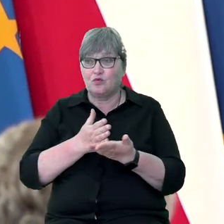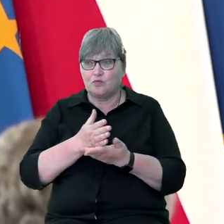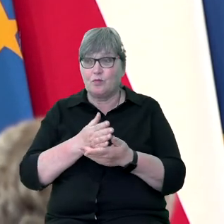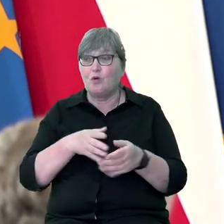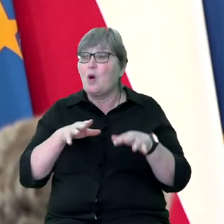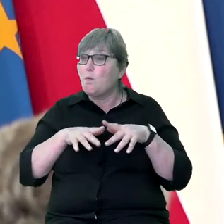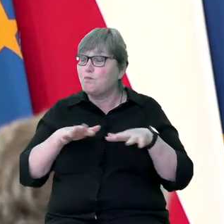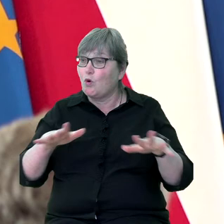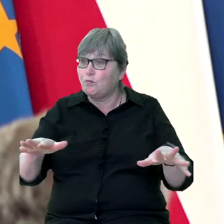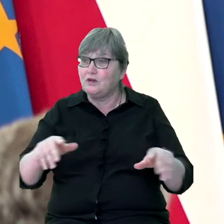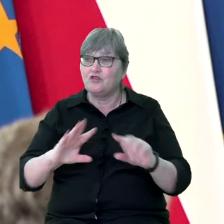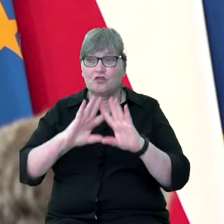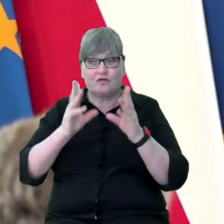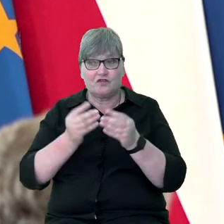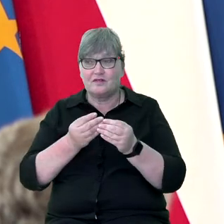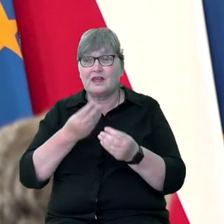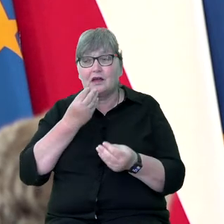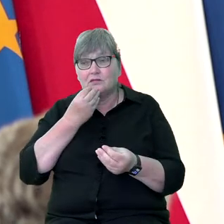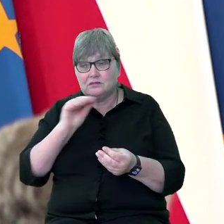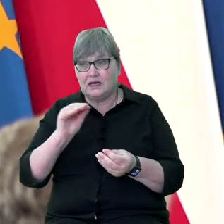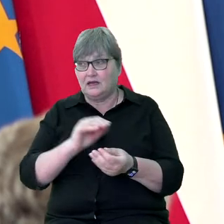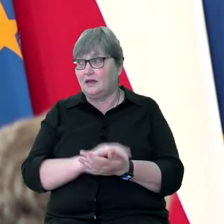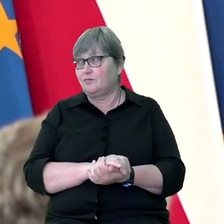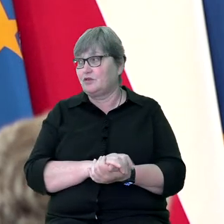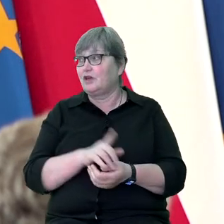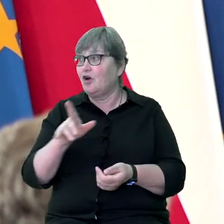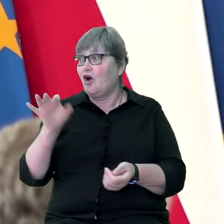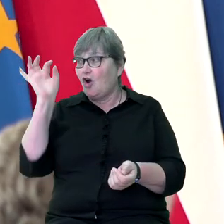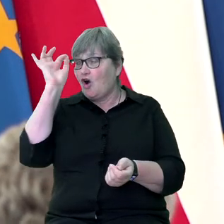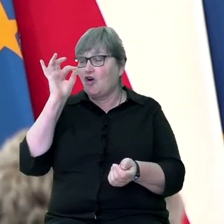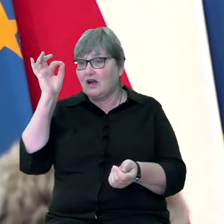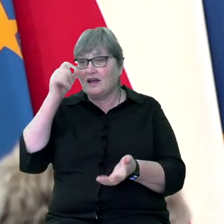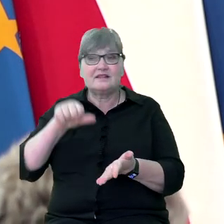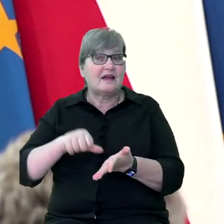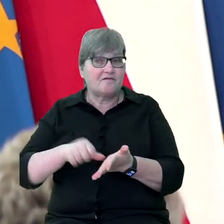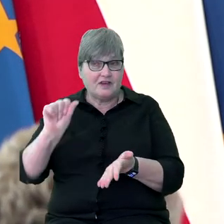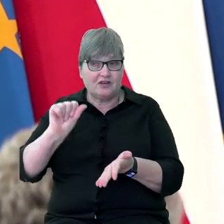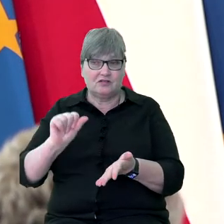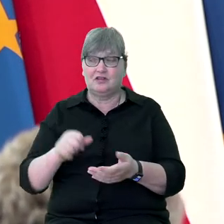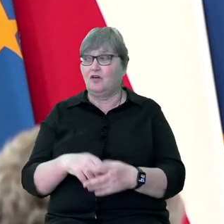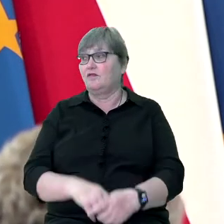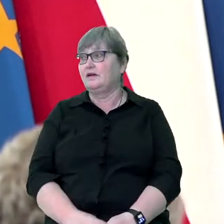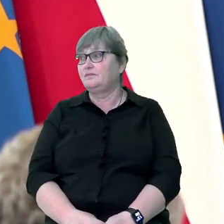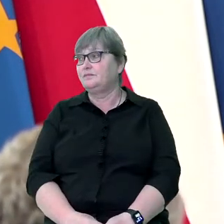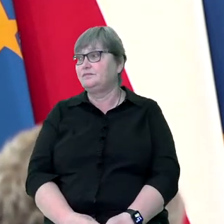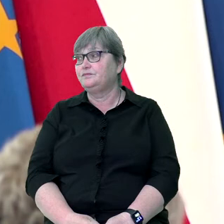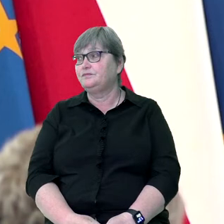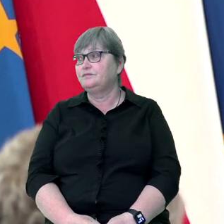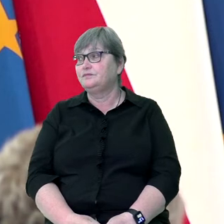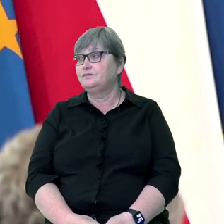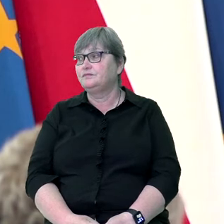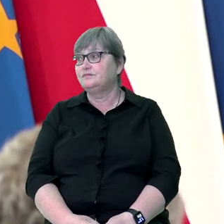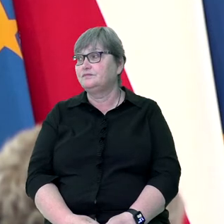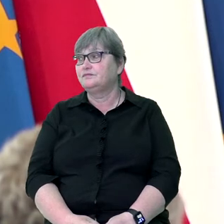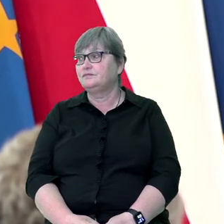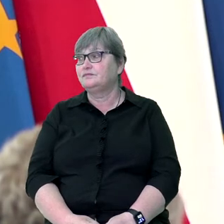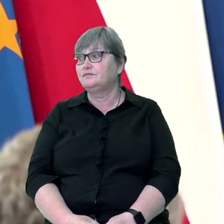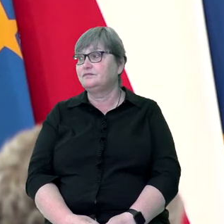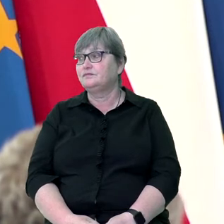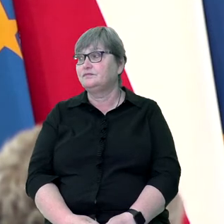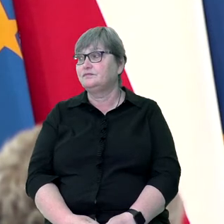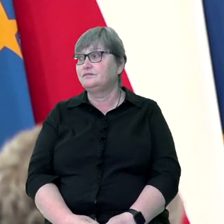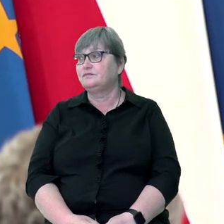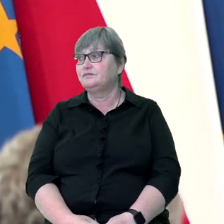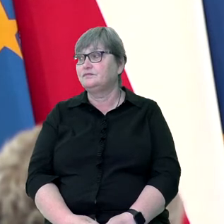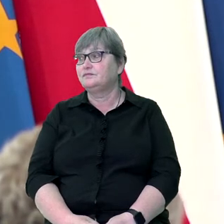dobrego. Okazja rzeczywiście wyjątkowa. Proszę przyjąć te najlepsze życzenia. W końcu słuszny